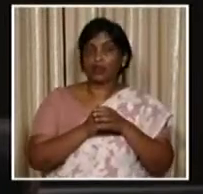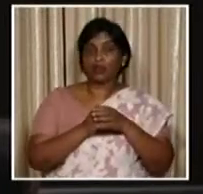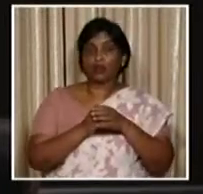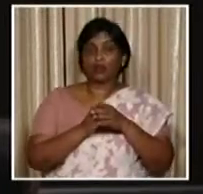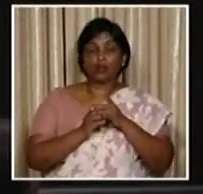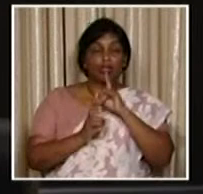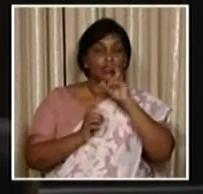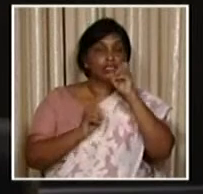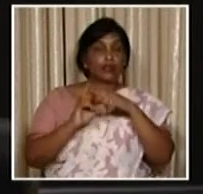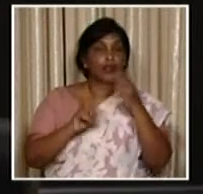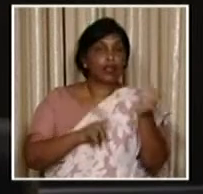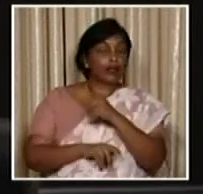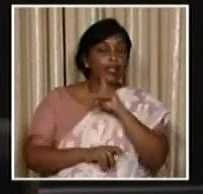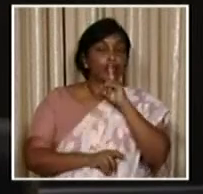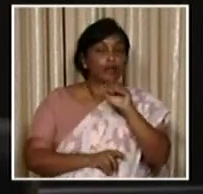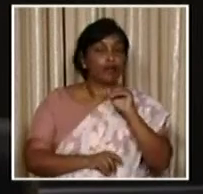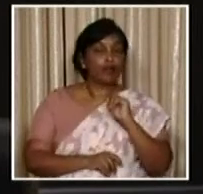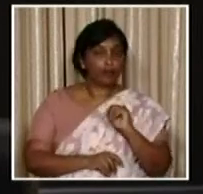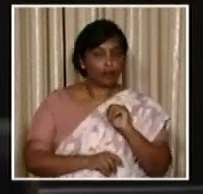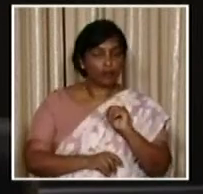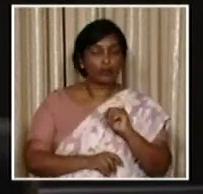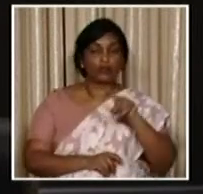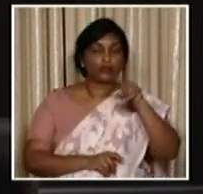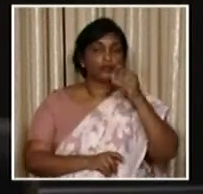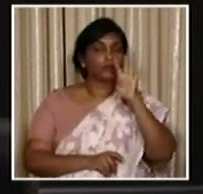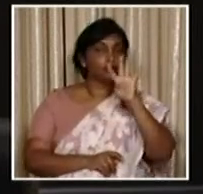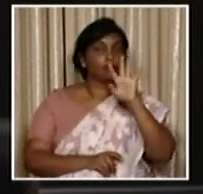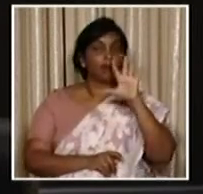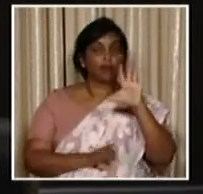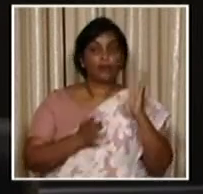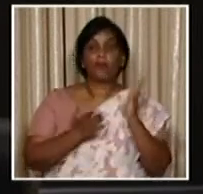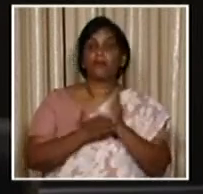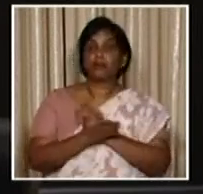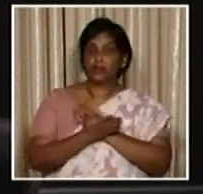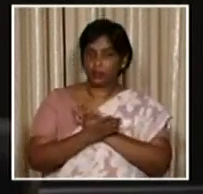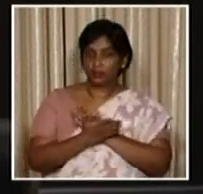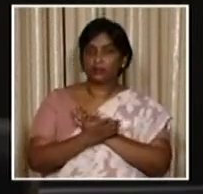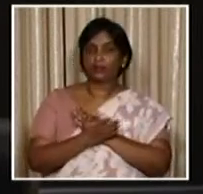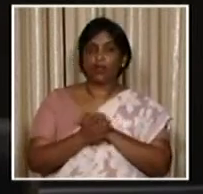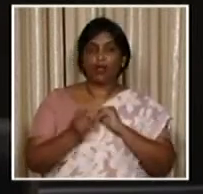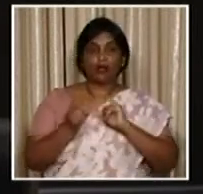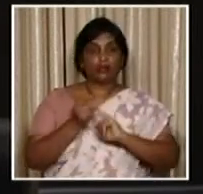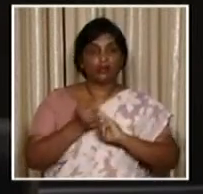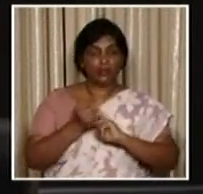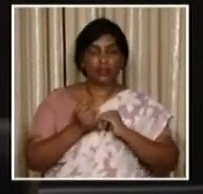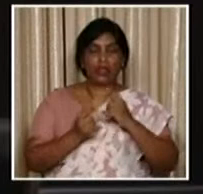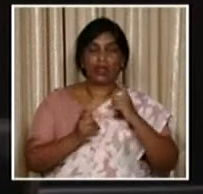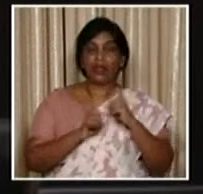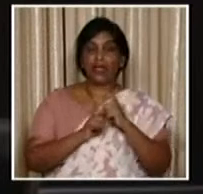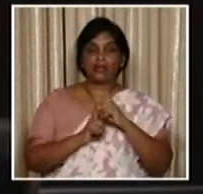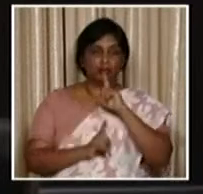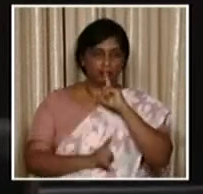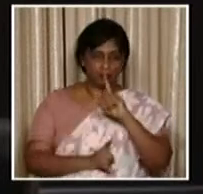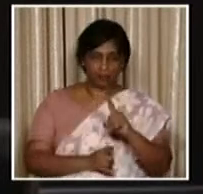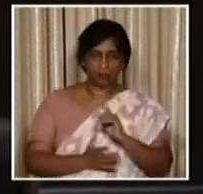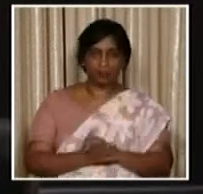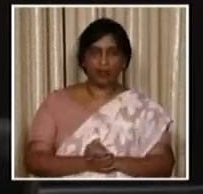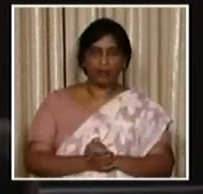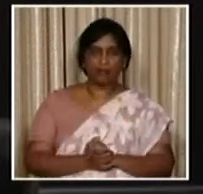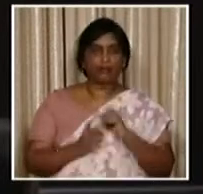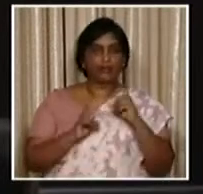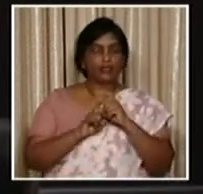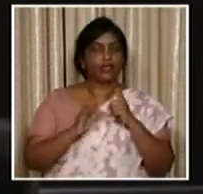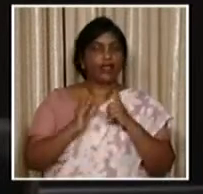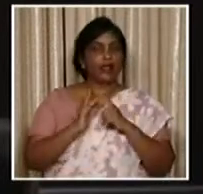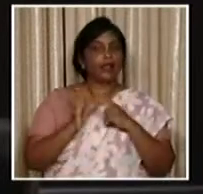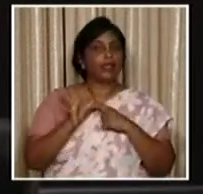කිව්වේ කවුද මේ පිළිබඳව 145 වෙනි පිටුවේ සාජන් ඩයස් කට උත්තරයක් ලබා දීලා තියෙනවා සාජන් ඩයස්